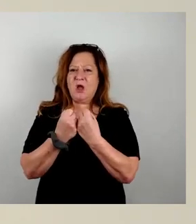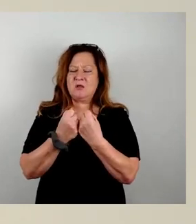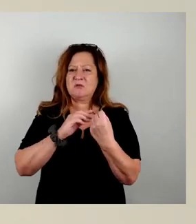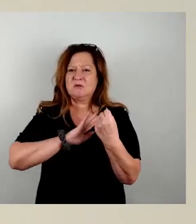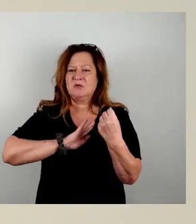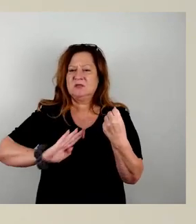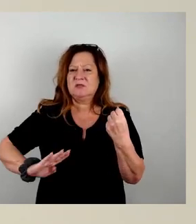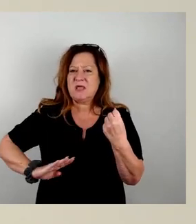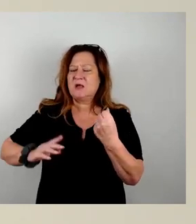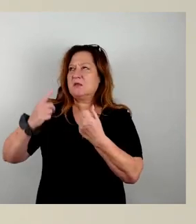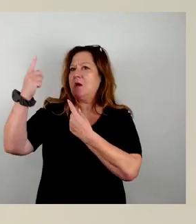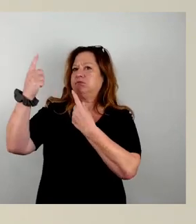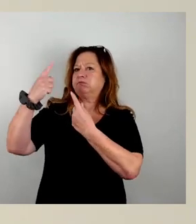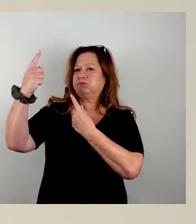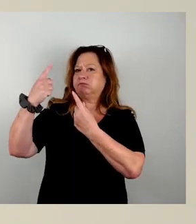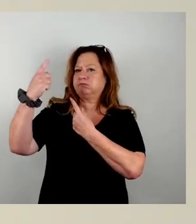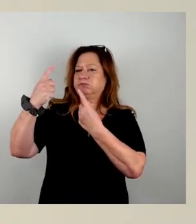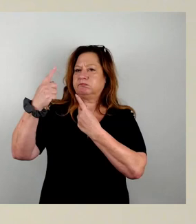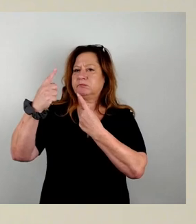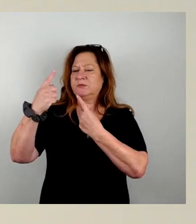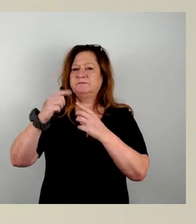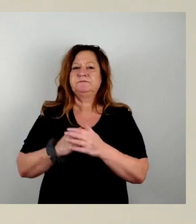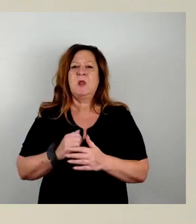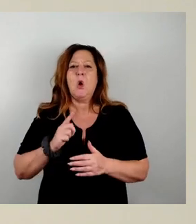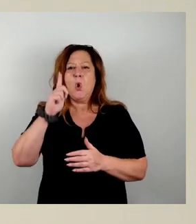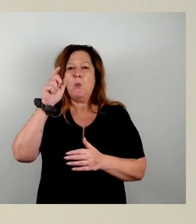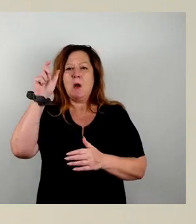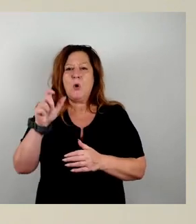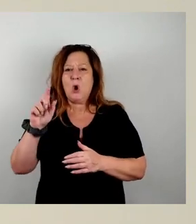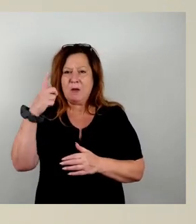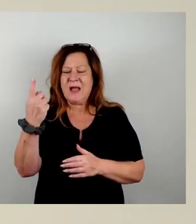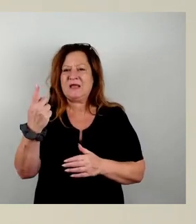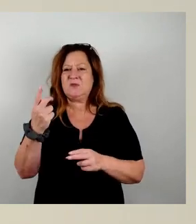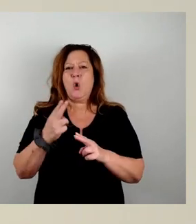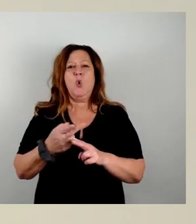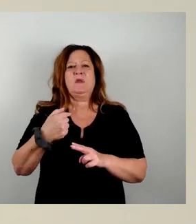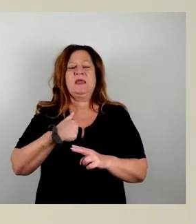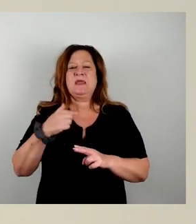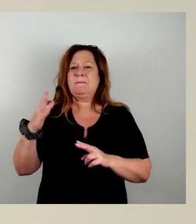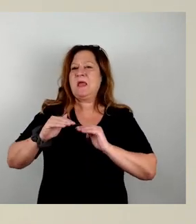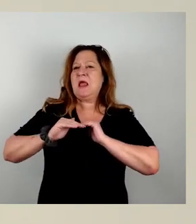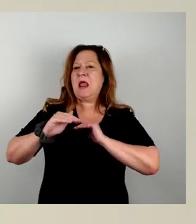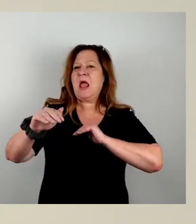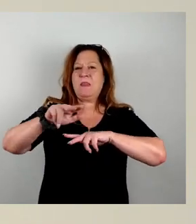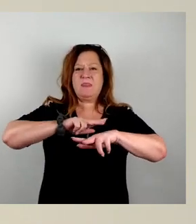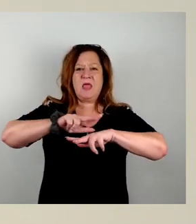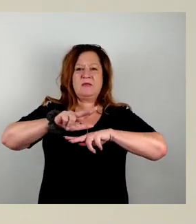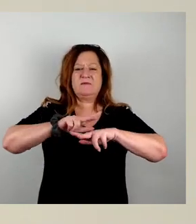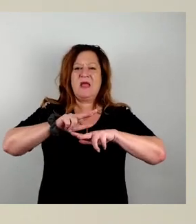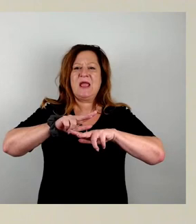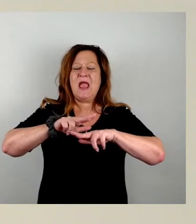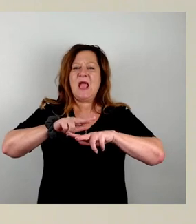Zuletzt haben der Oberbürgermeister und ich mit dem Landesverkehrsminister Herrn Dulich am Tisch